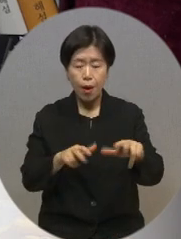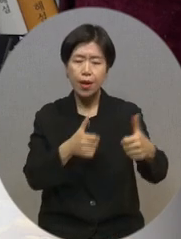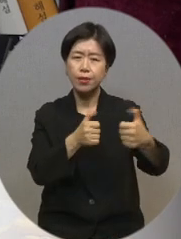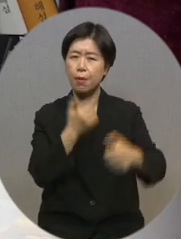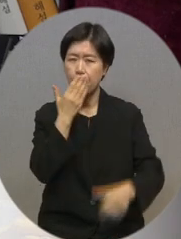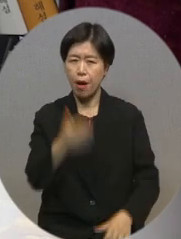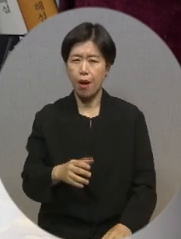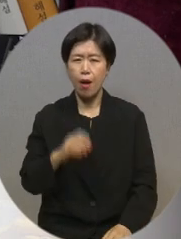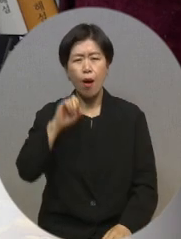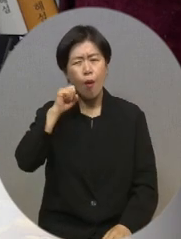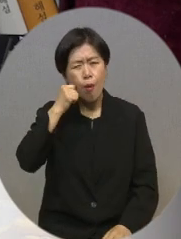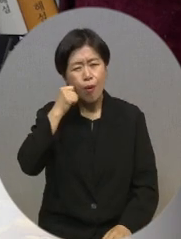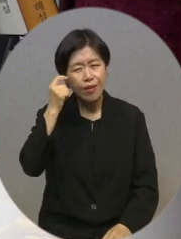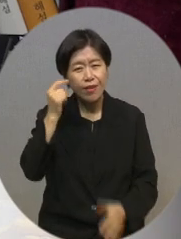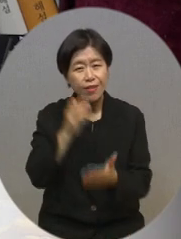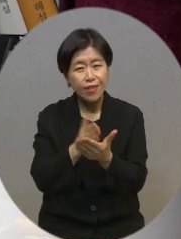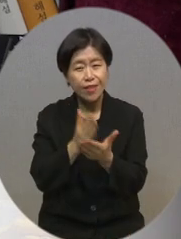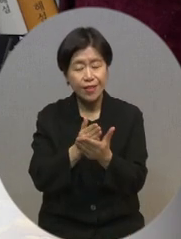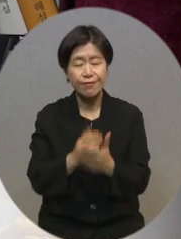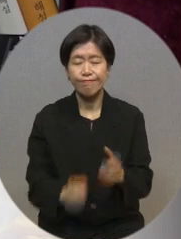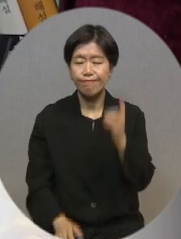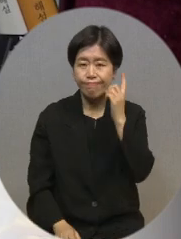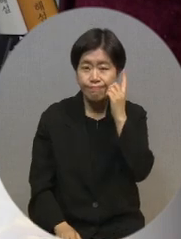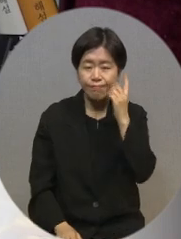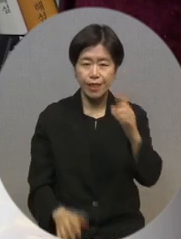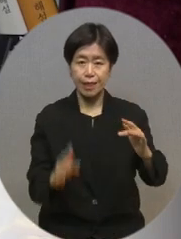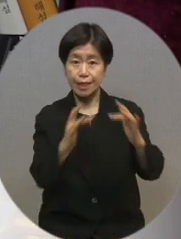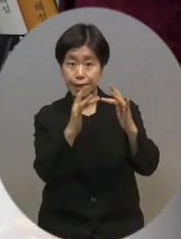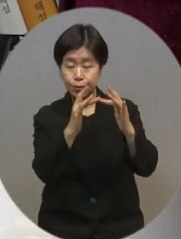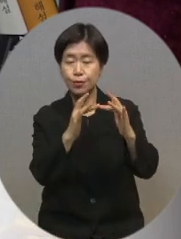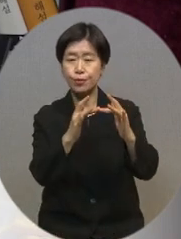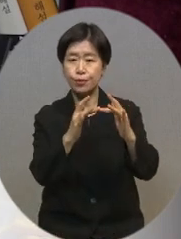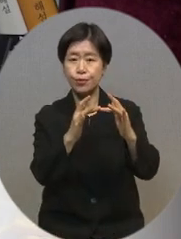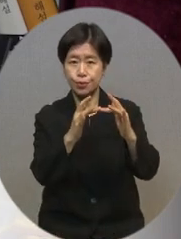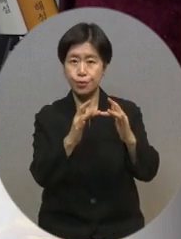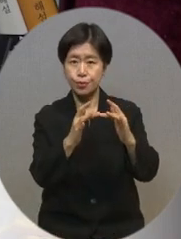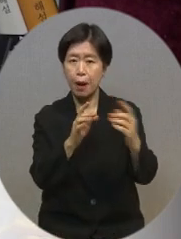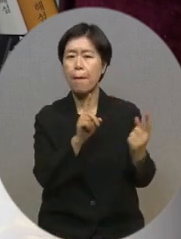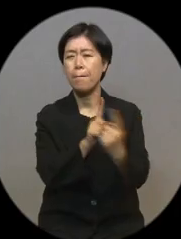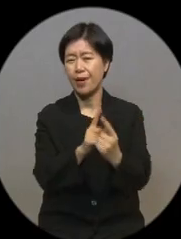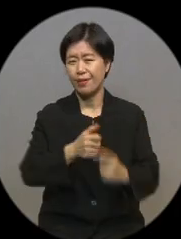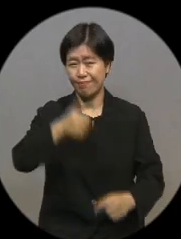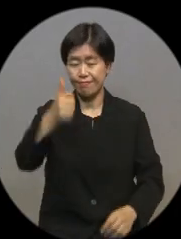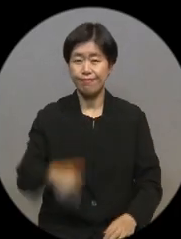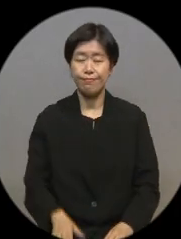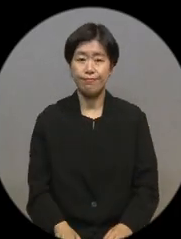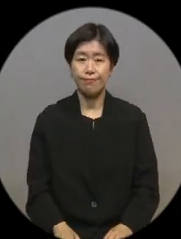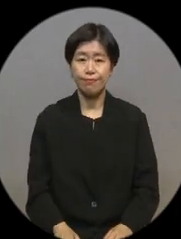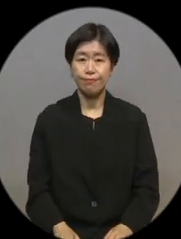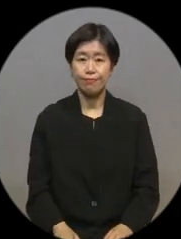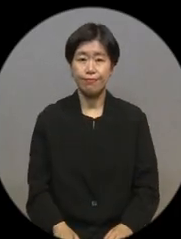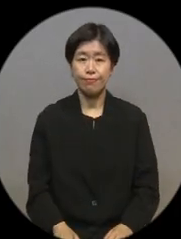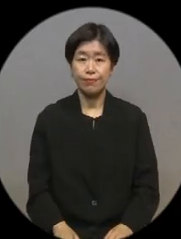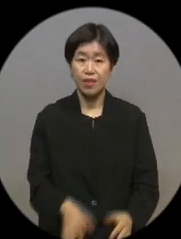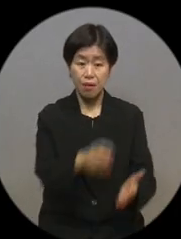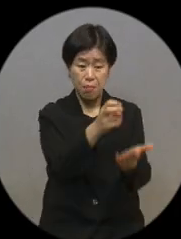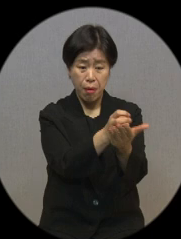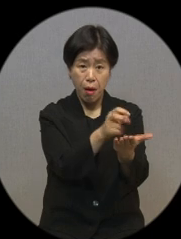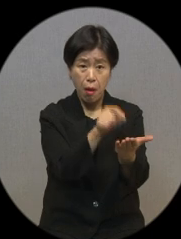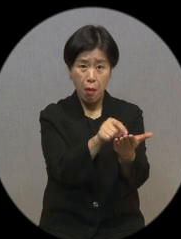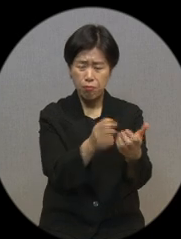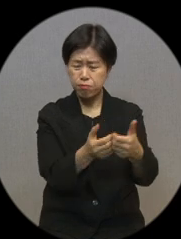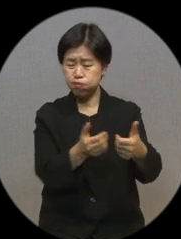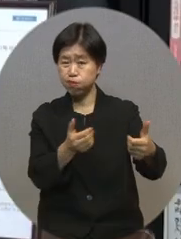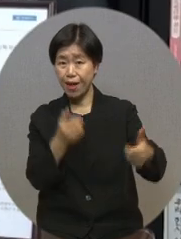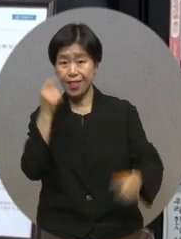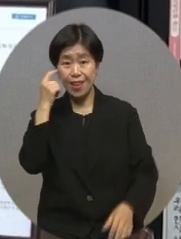마시고 전화나 스마트폰을 들어서 접촉을 하시면 될 것 같습니다. 너무 어렵고 멀게만